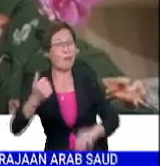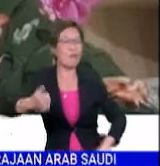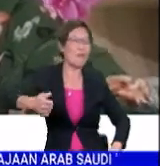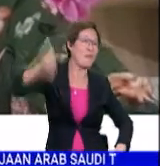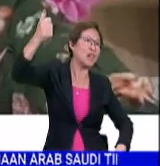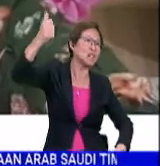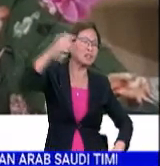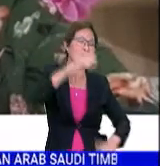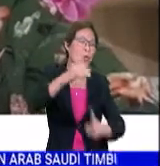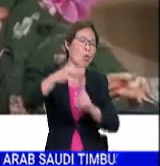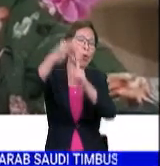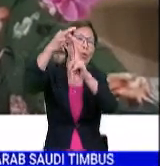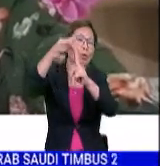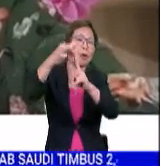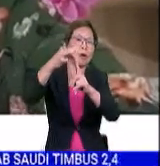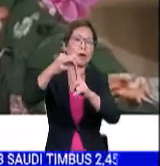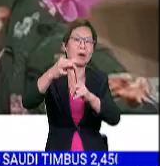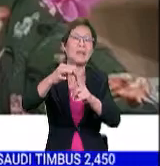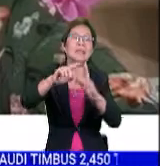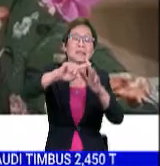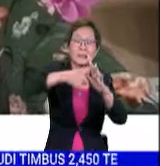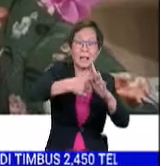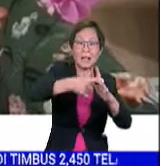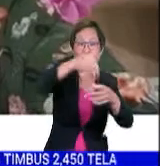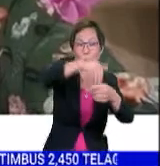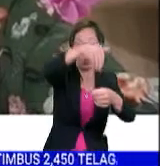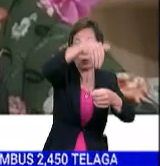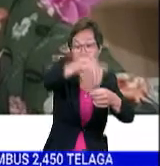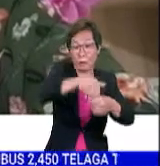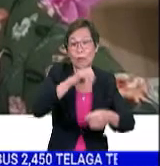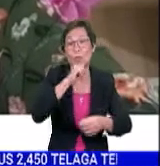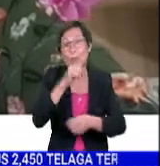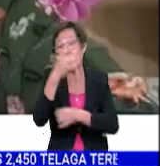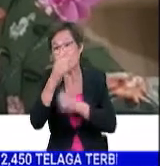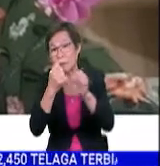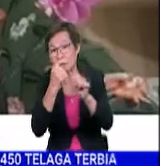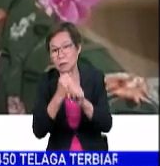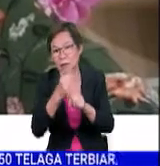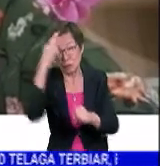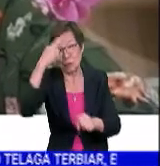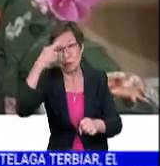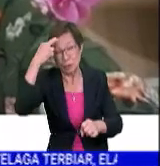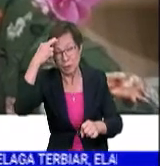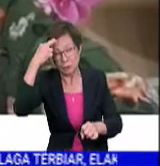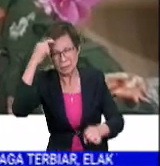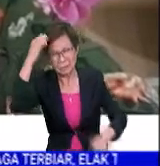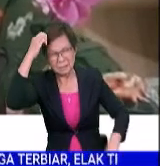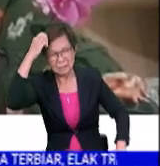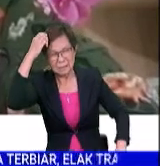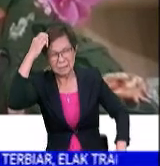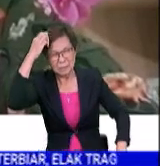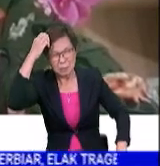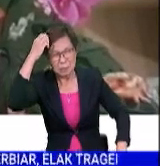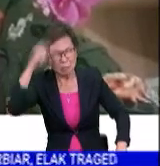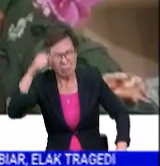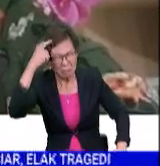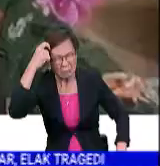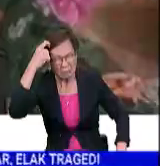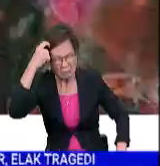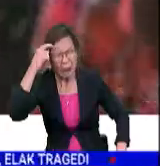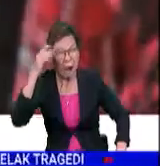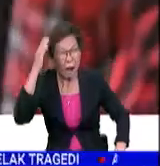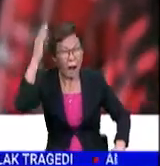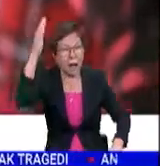dan utama pelaksanaan Undi 18, maka ianya mungkin menjadi faktor yang diragukan akan membawa impak yang